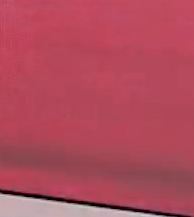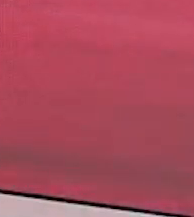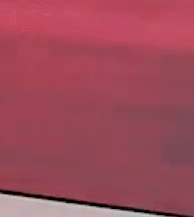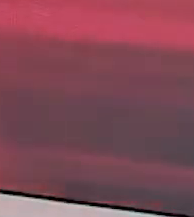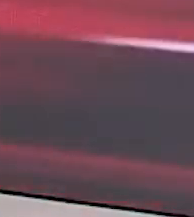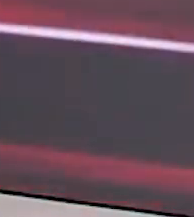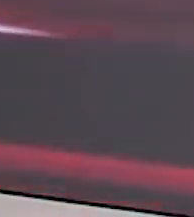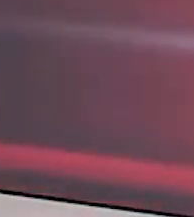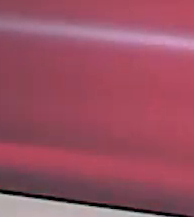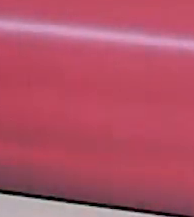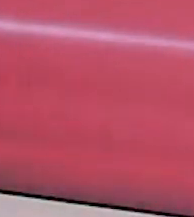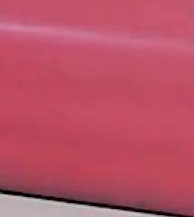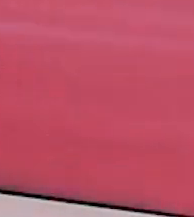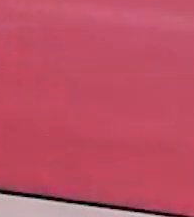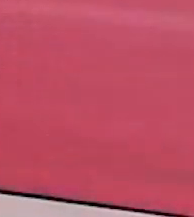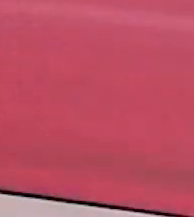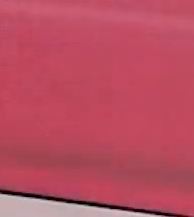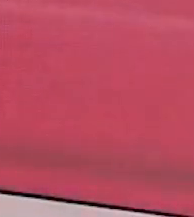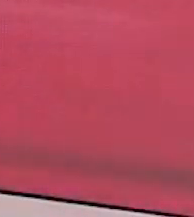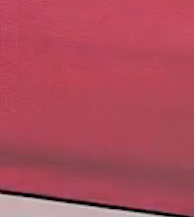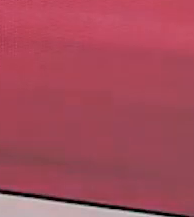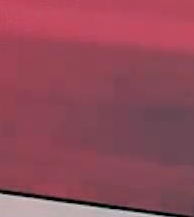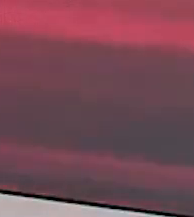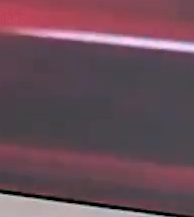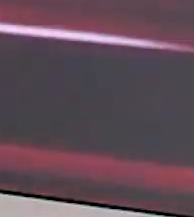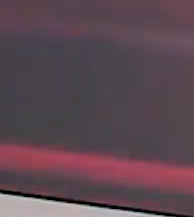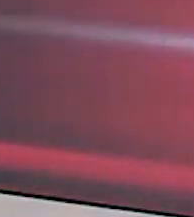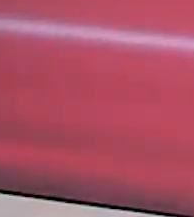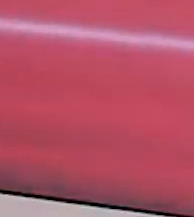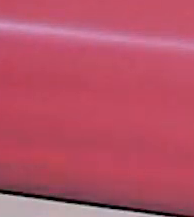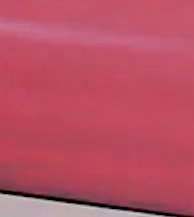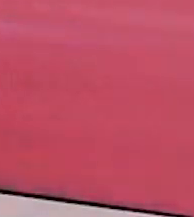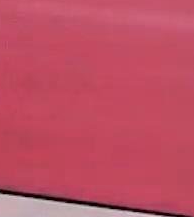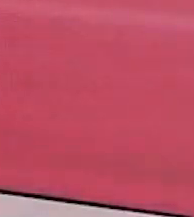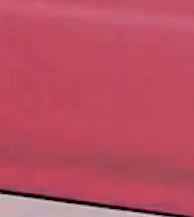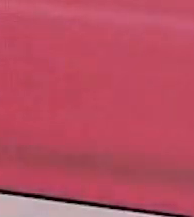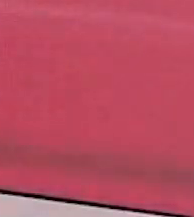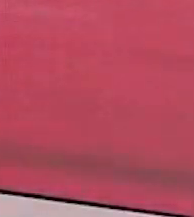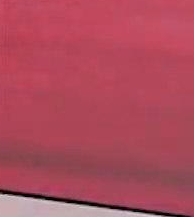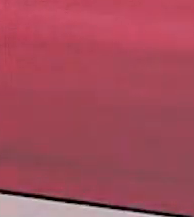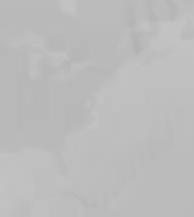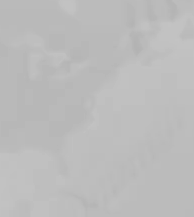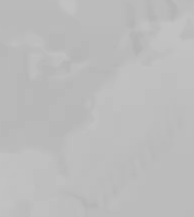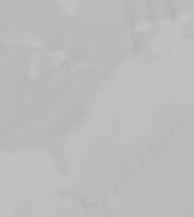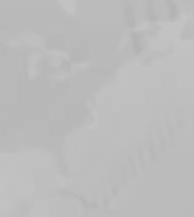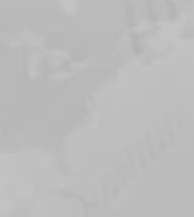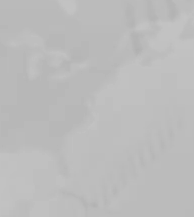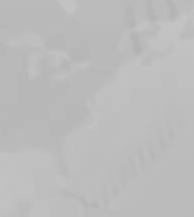subaybayan niyo po kami sa GMA Pinoy TV at sa www.gmanews.tv.